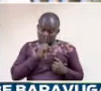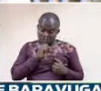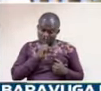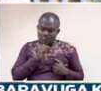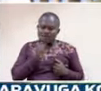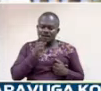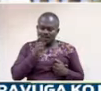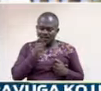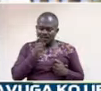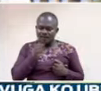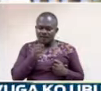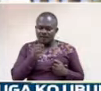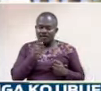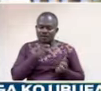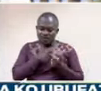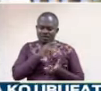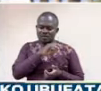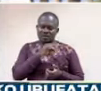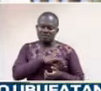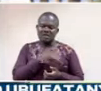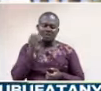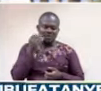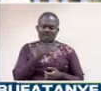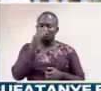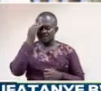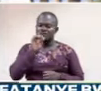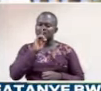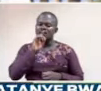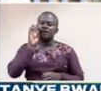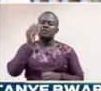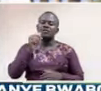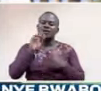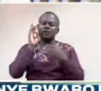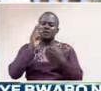ya mishahara yo gutanga buri kwezi kugira ngo baceceke